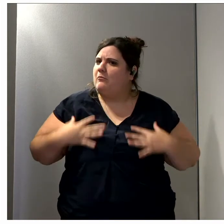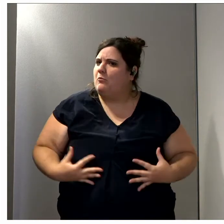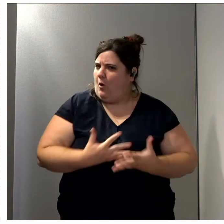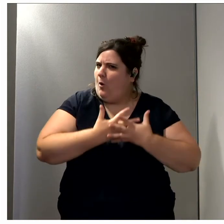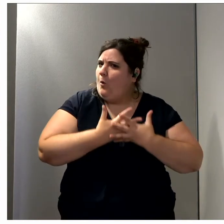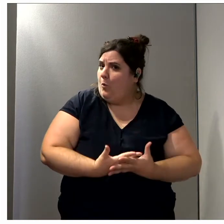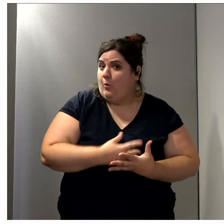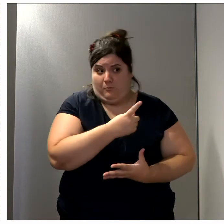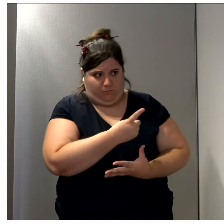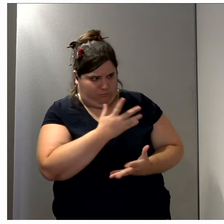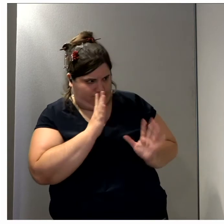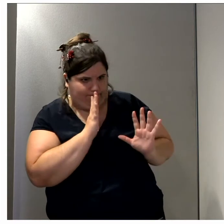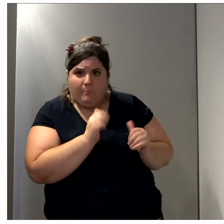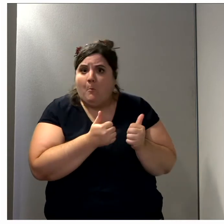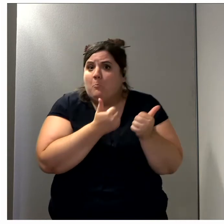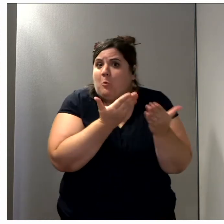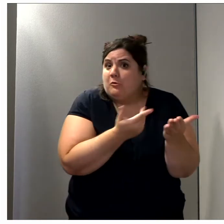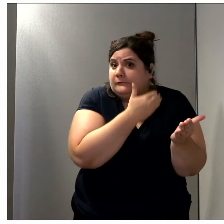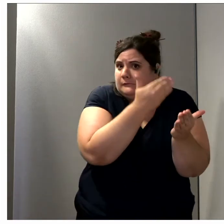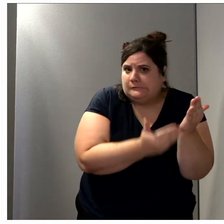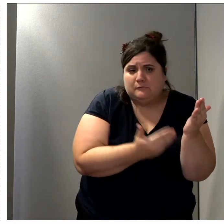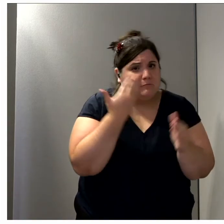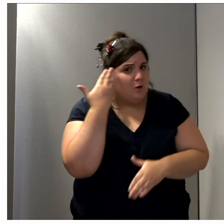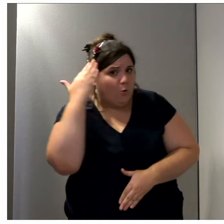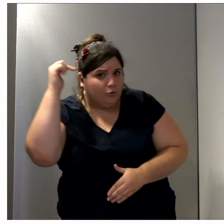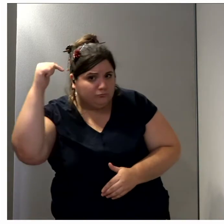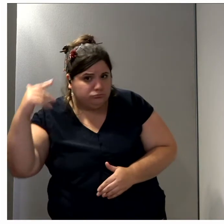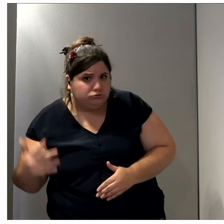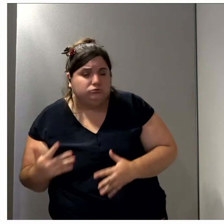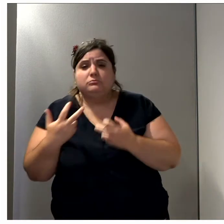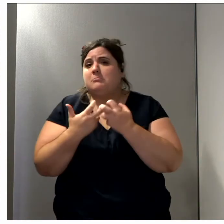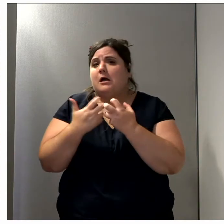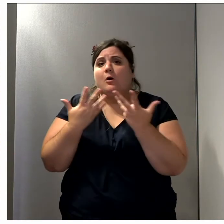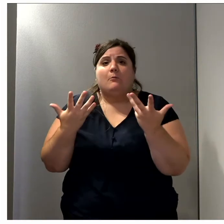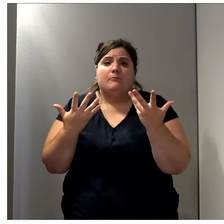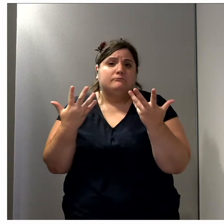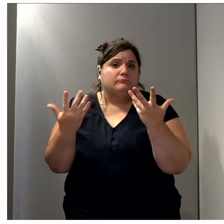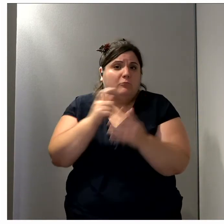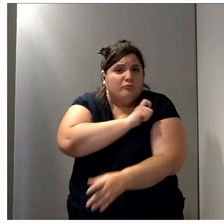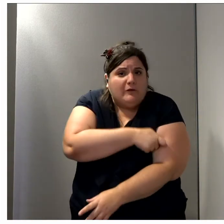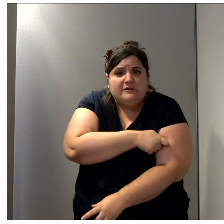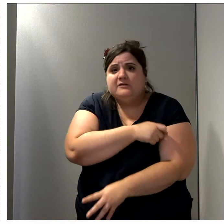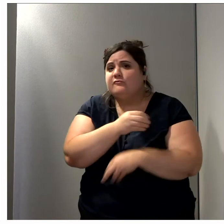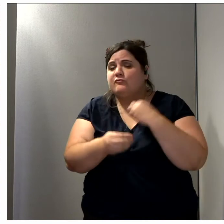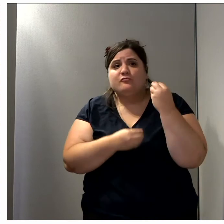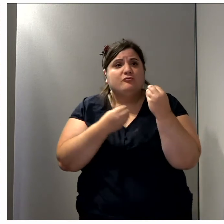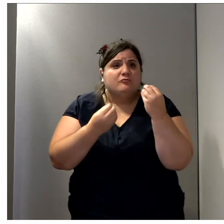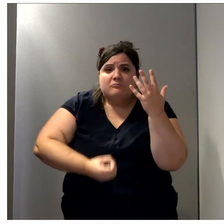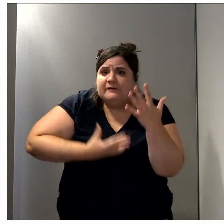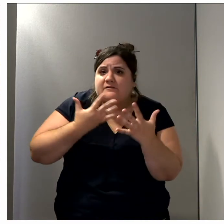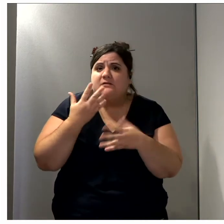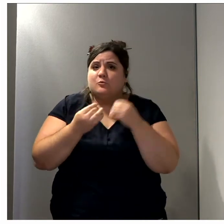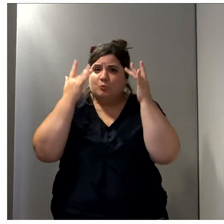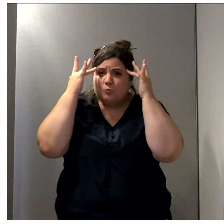une proposition parmi des propositions culturelles ou sportives, parmi d'autres propositions.